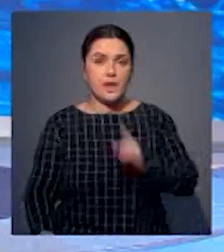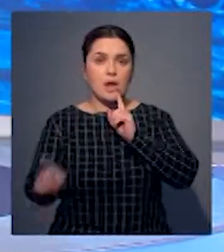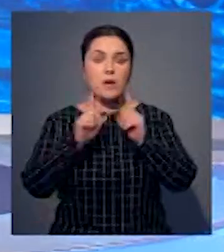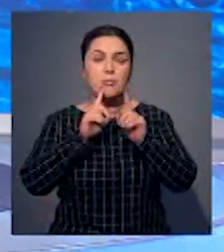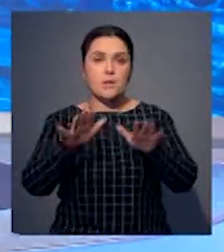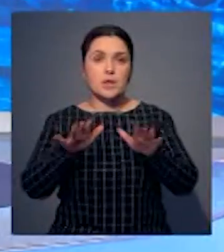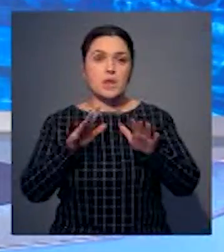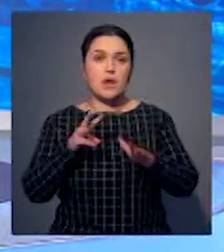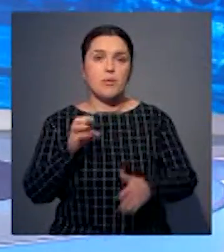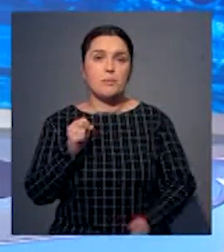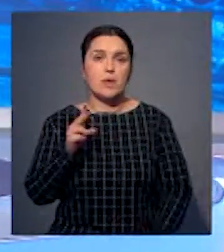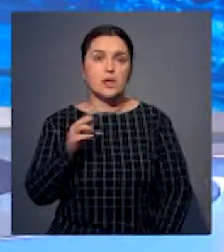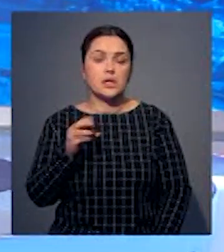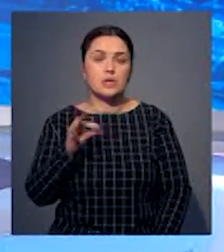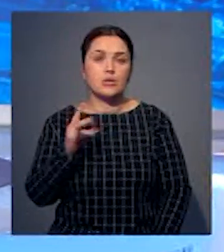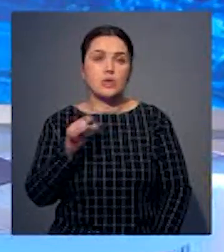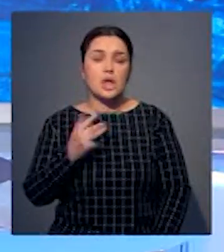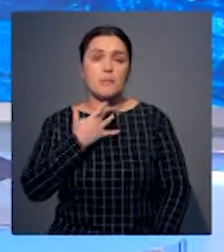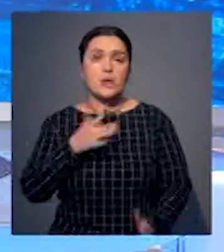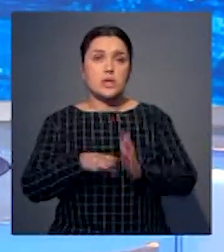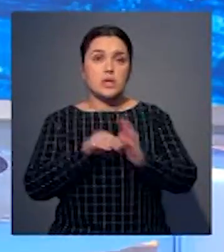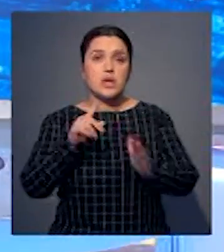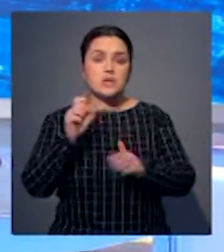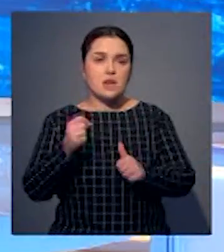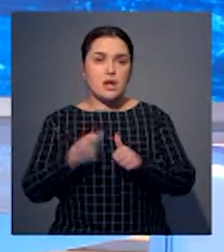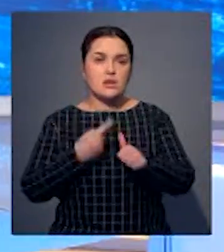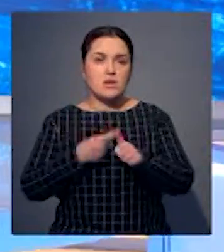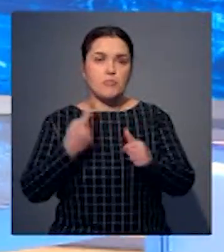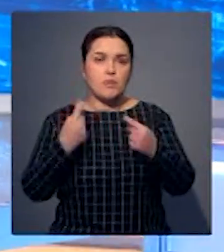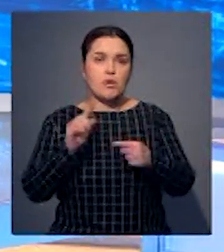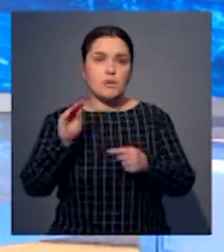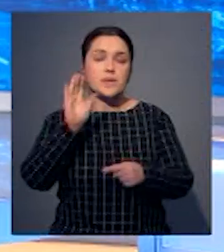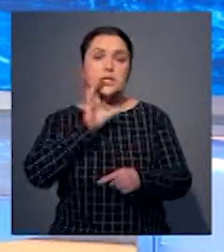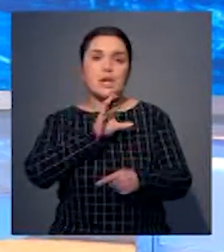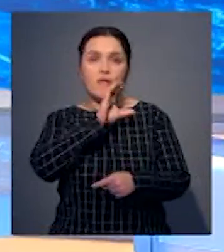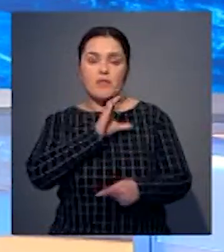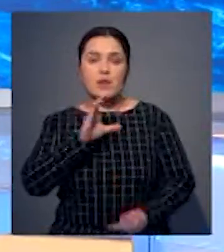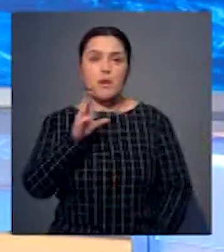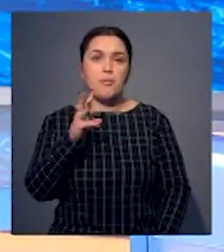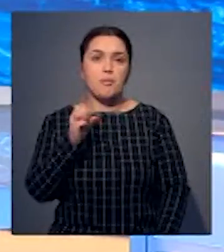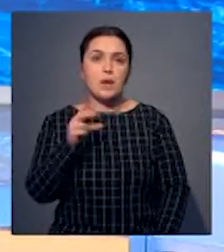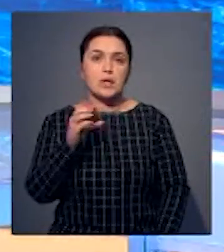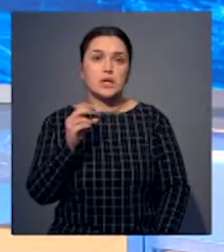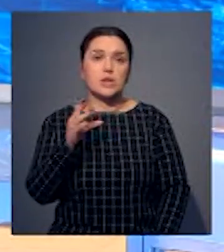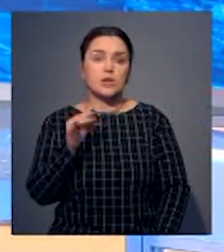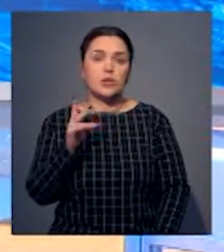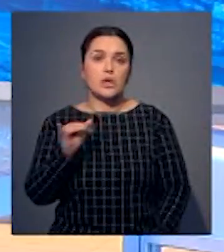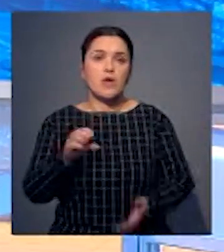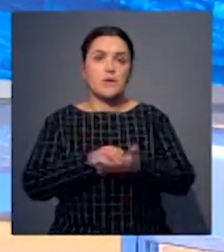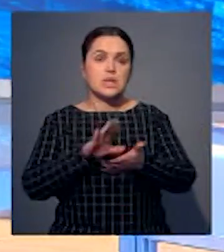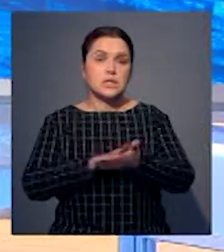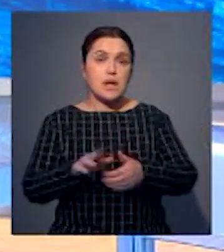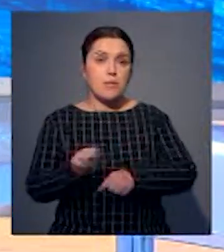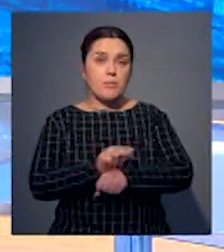Парламент Македонии проголосовал за переименование страны в Республику Северная Македония. Внесение соответствующих поправок